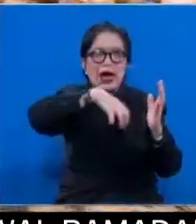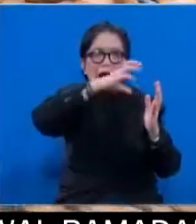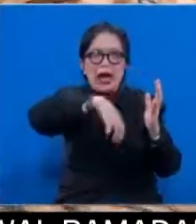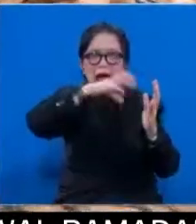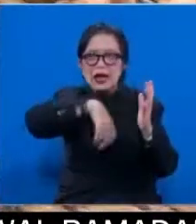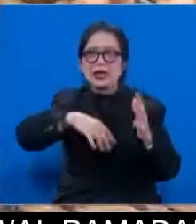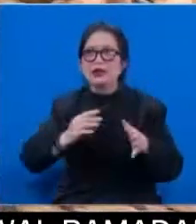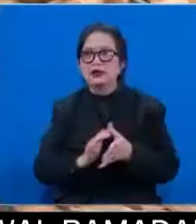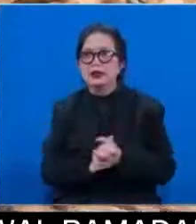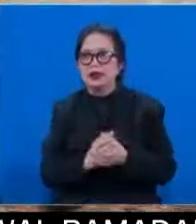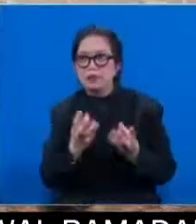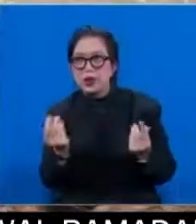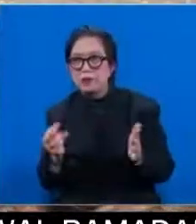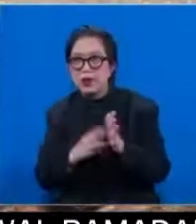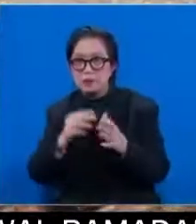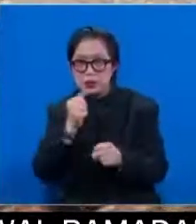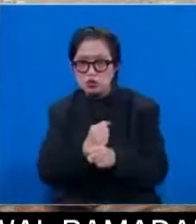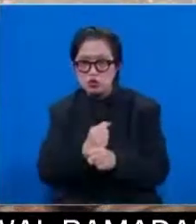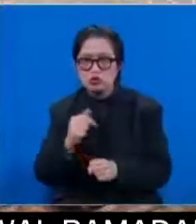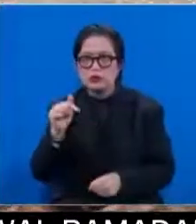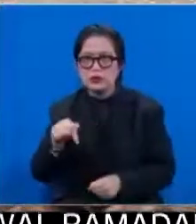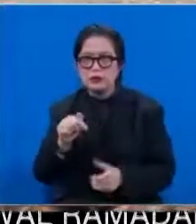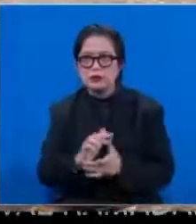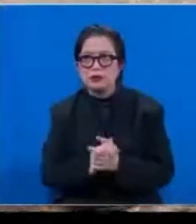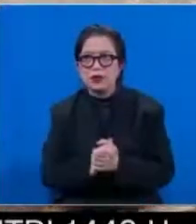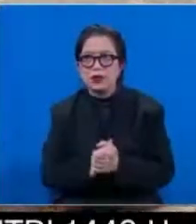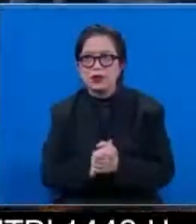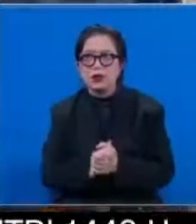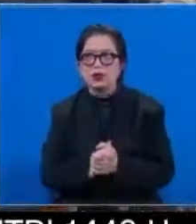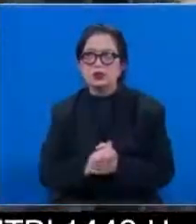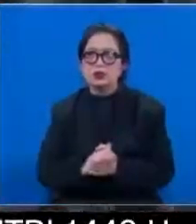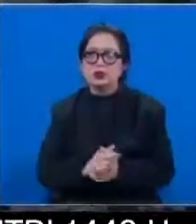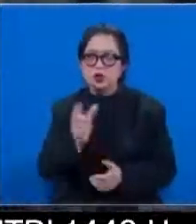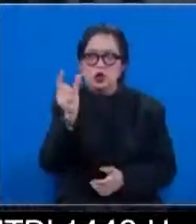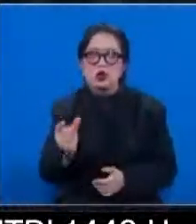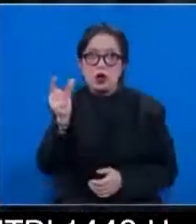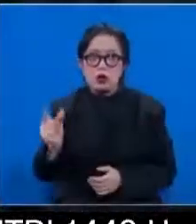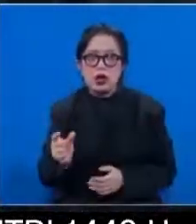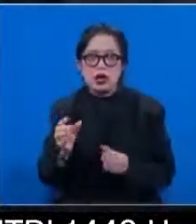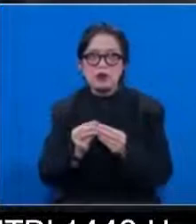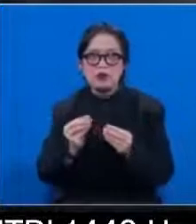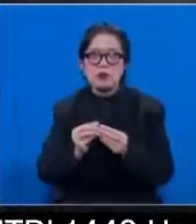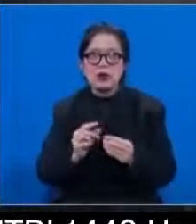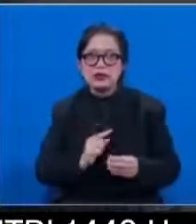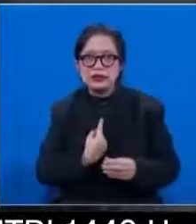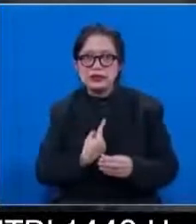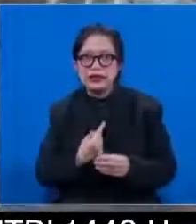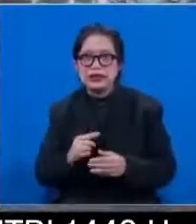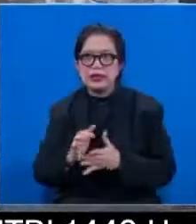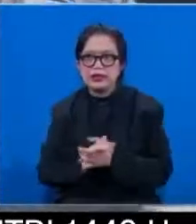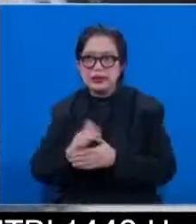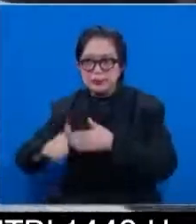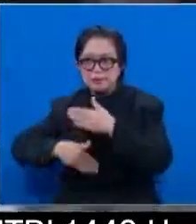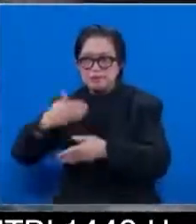Sejak beberapa pekan terakhir, pabrik minyak kelapa rumahan milik Nur Hidayat di Dusun Tengah, Desa Kedung Kamal, Kecamatan Grabak, Kabupaten